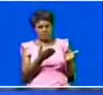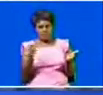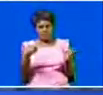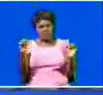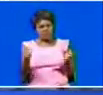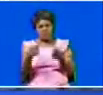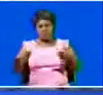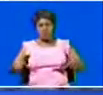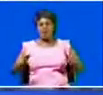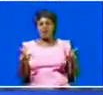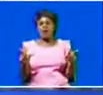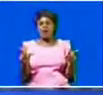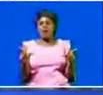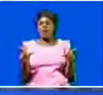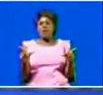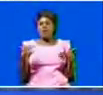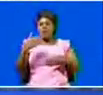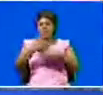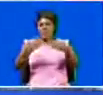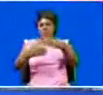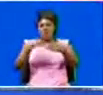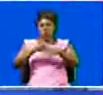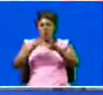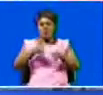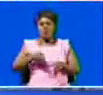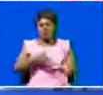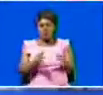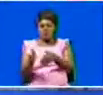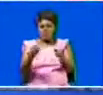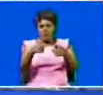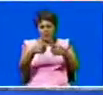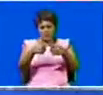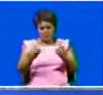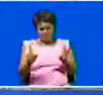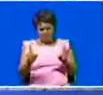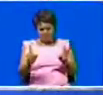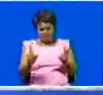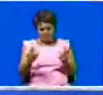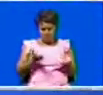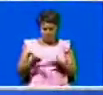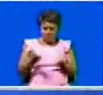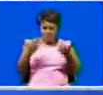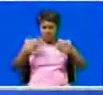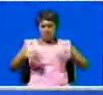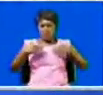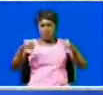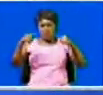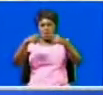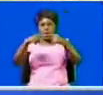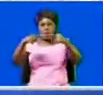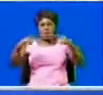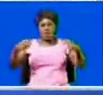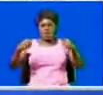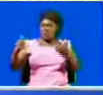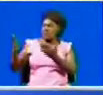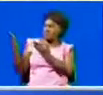cannot allow anybody to jenge kwa rebellion. Lakini wakazi na wafanyabiashara wamepinga hatua hii ya